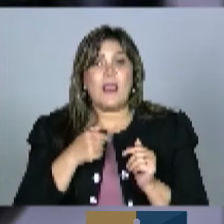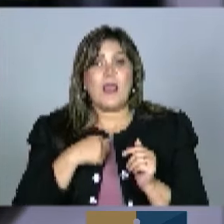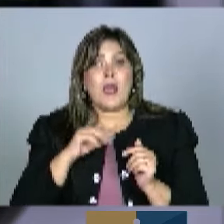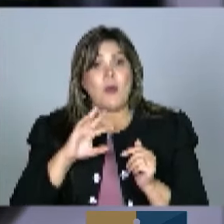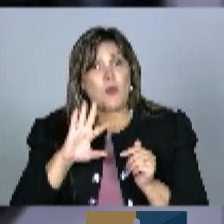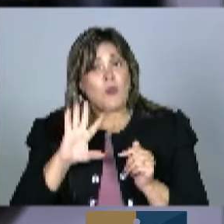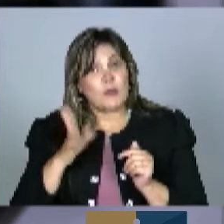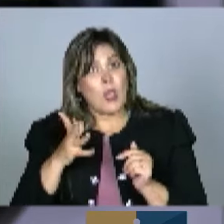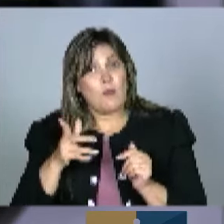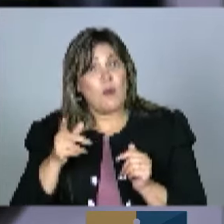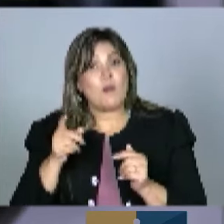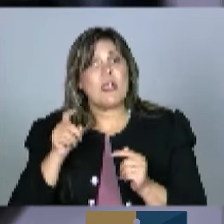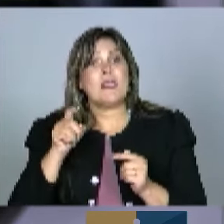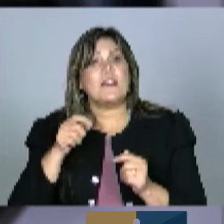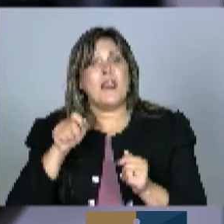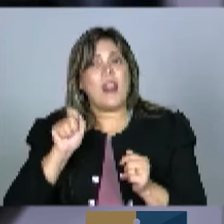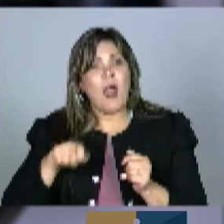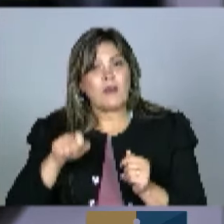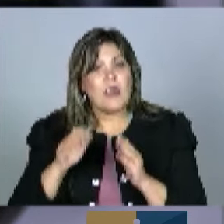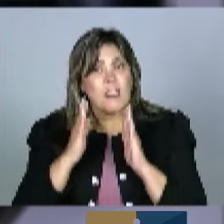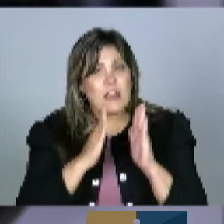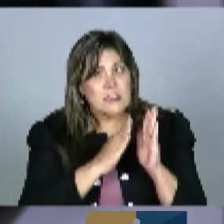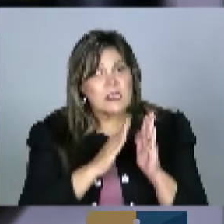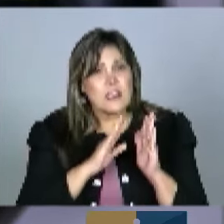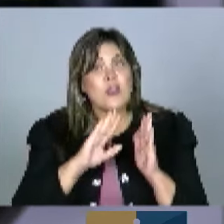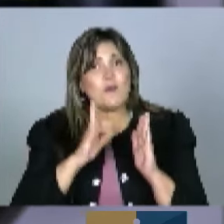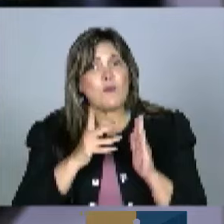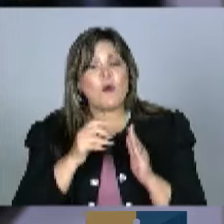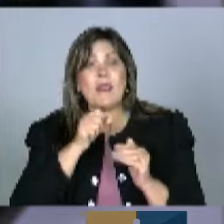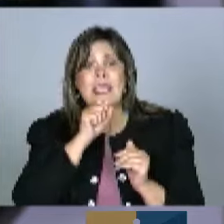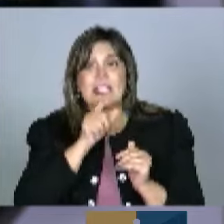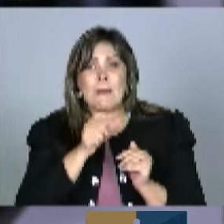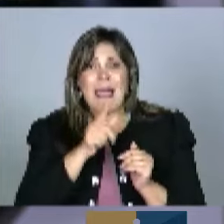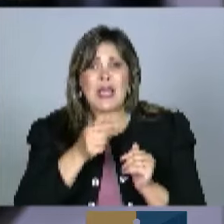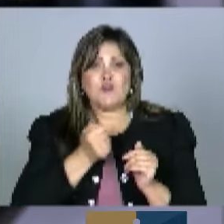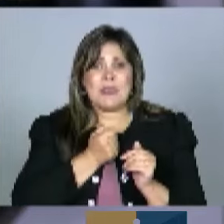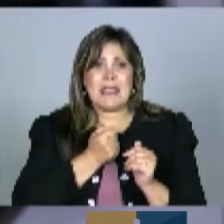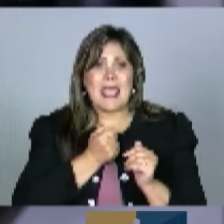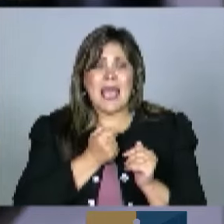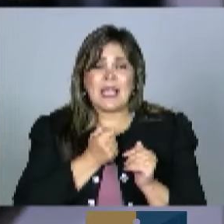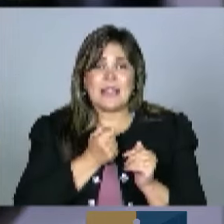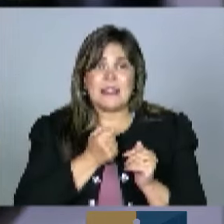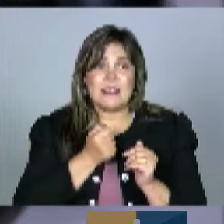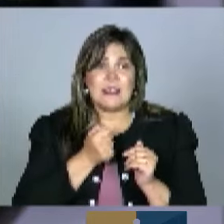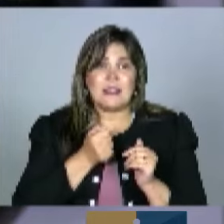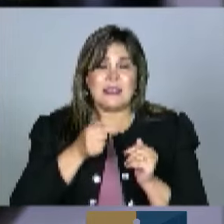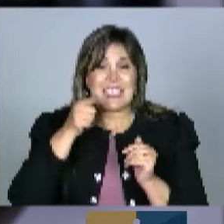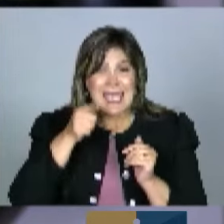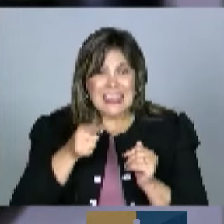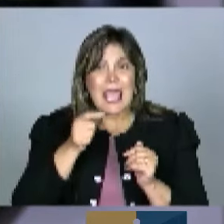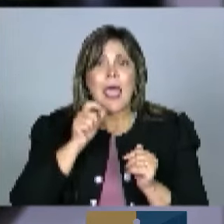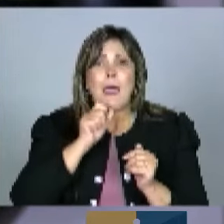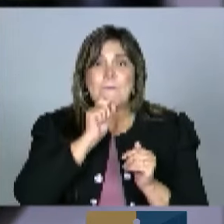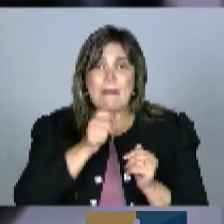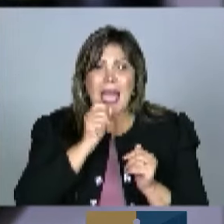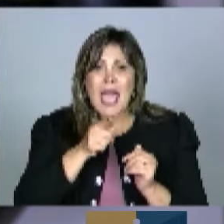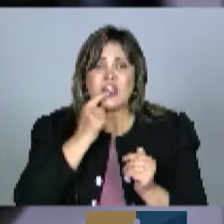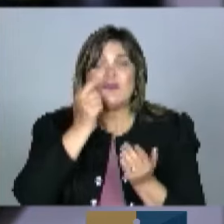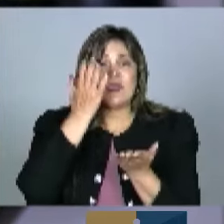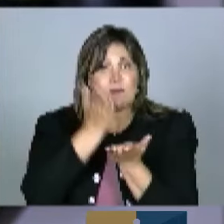المعاش بتاعي مفروض تزود المعاش بتاعي لا يعني لا السؤال الثاني مش واضح يعني حضرتك على المعاش ليك